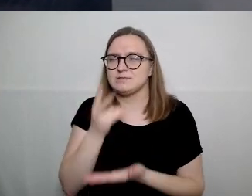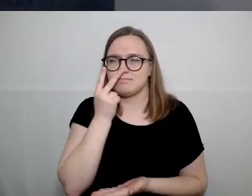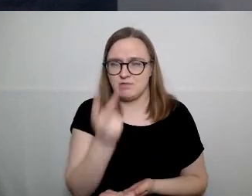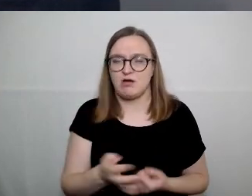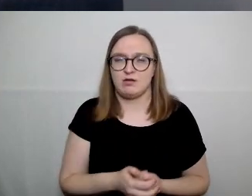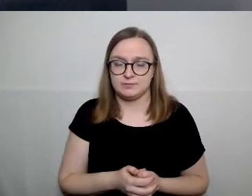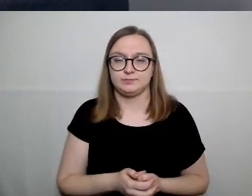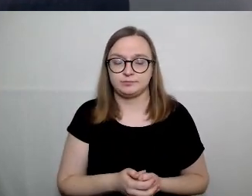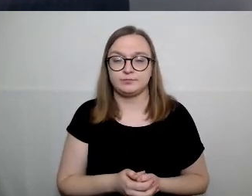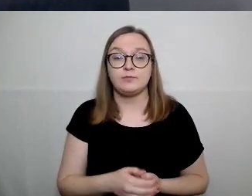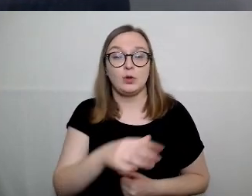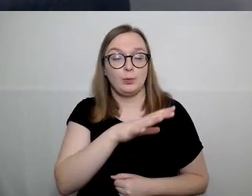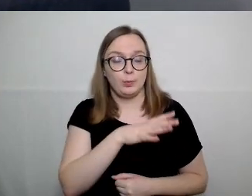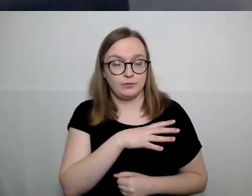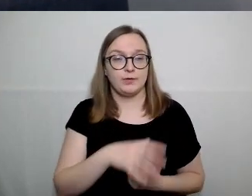Buvo,